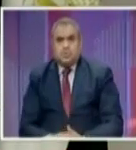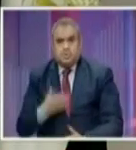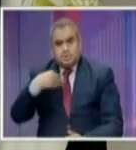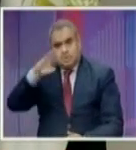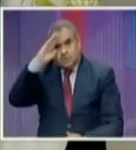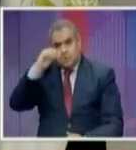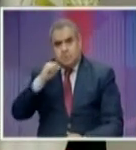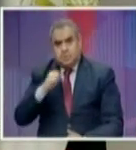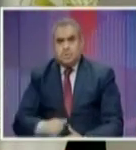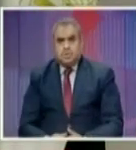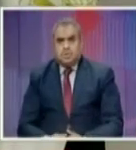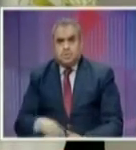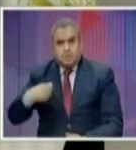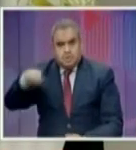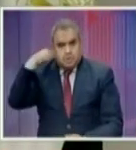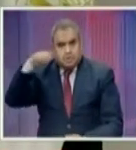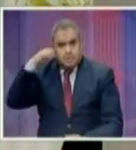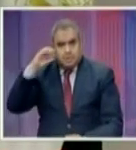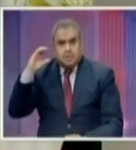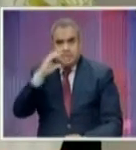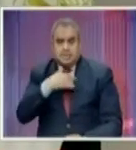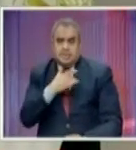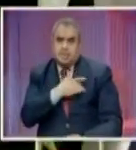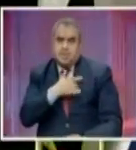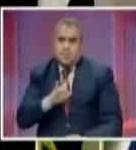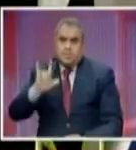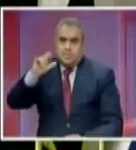وبشكر السيد رئيس الجمهوريه، بحبه جدا،